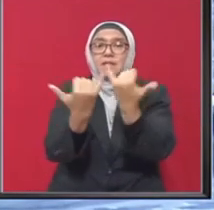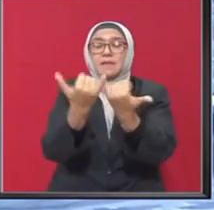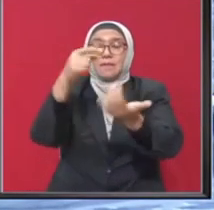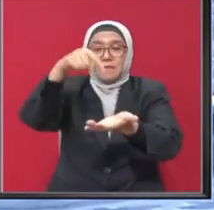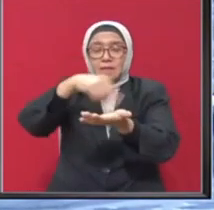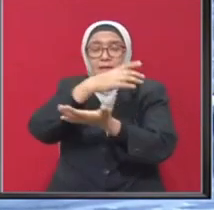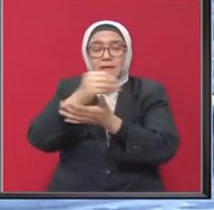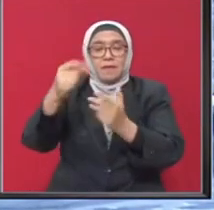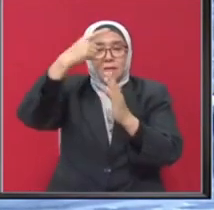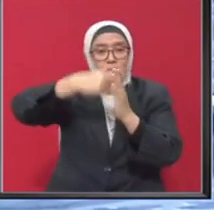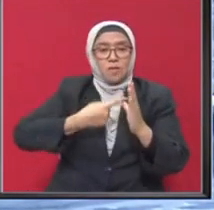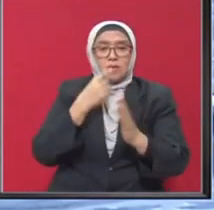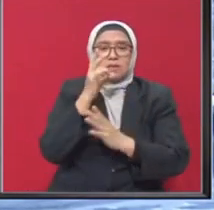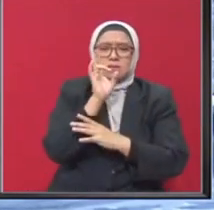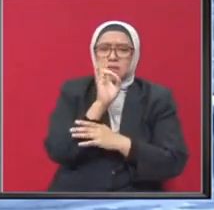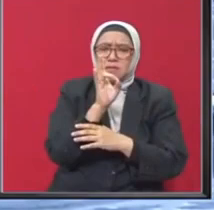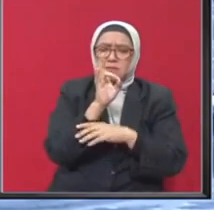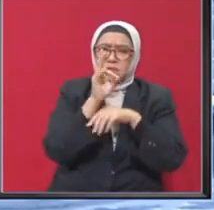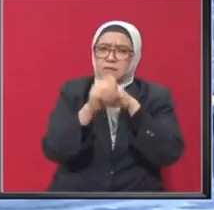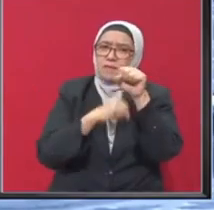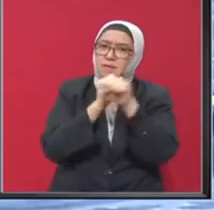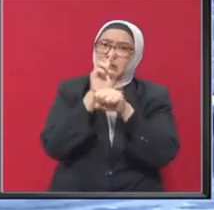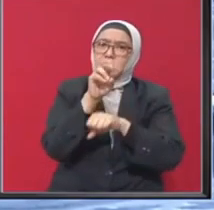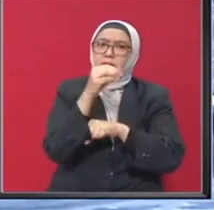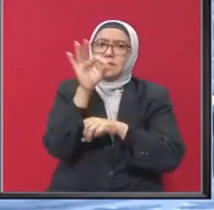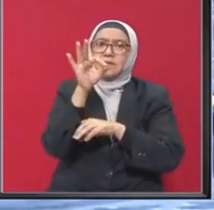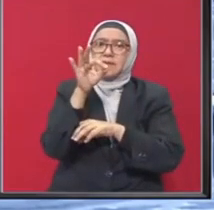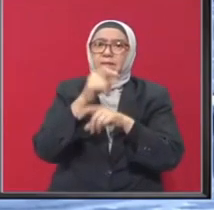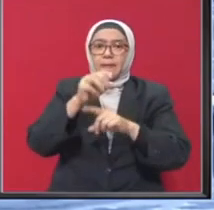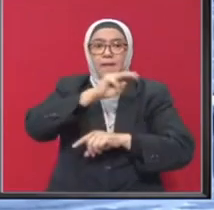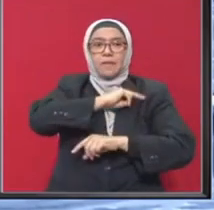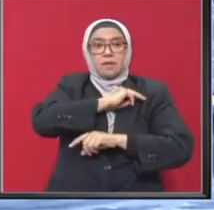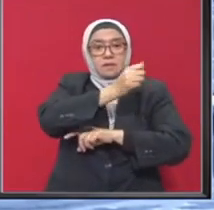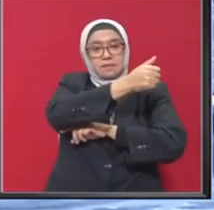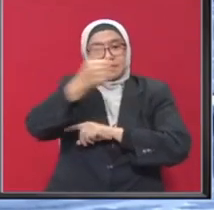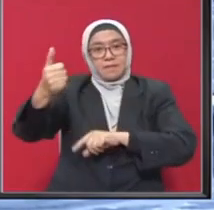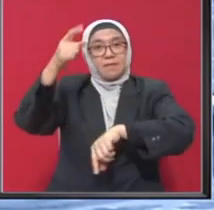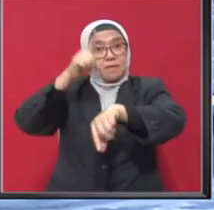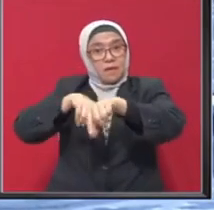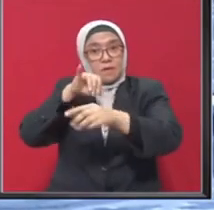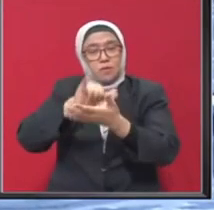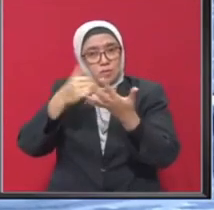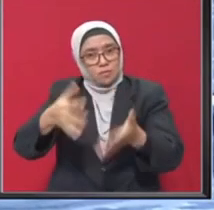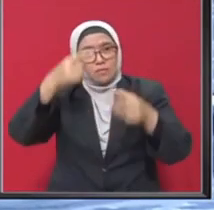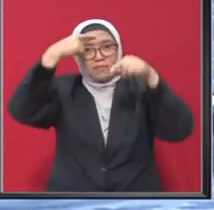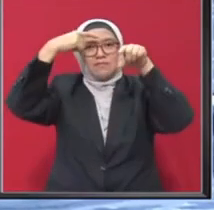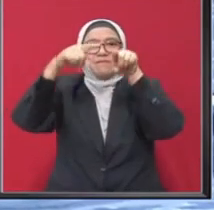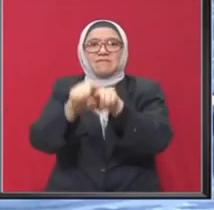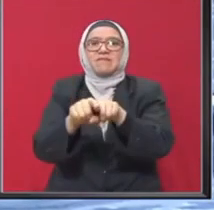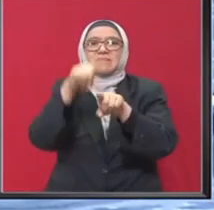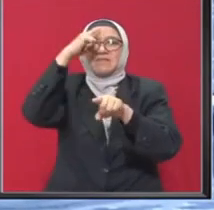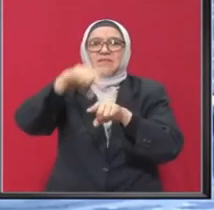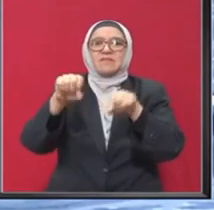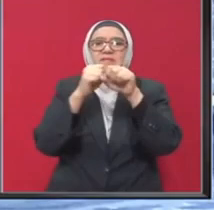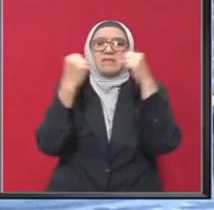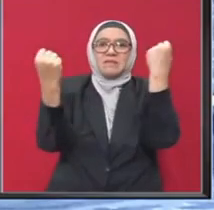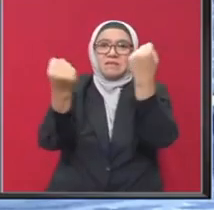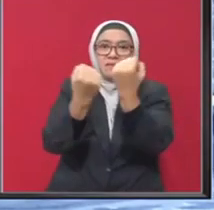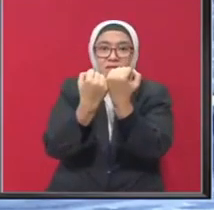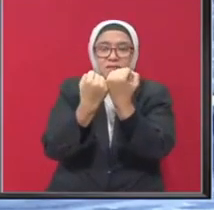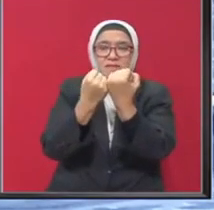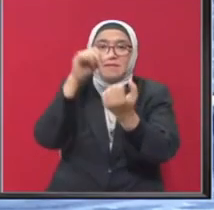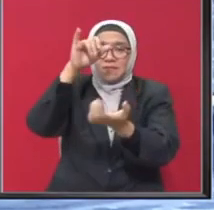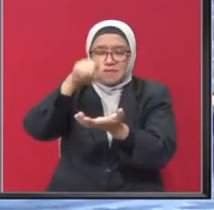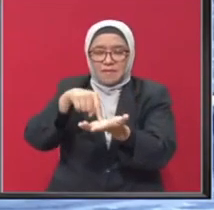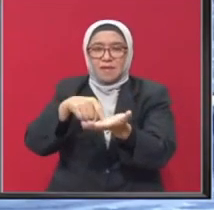2019 eh jemaah menteri pada masa itu telah bersetuju Syariah ini meneruskan